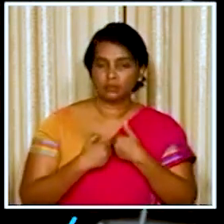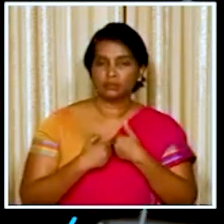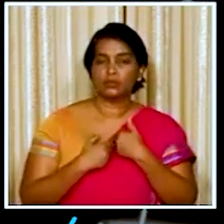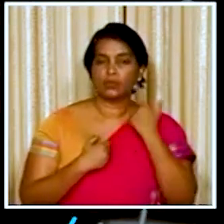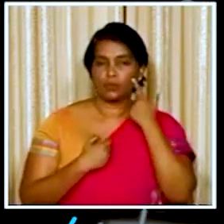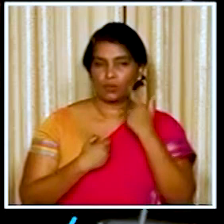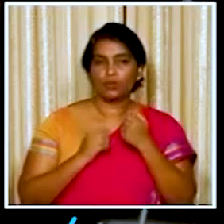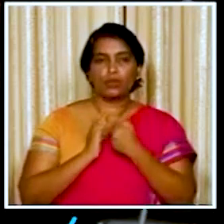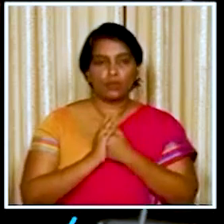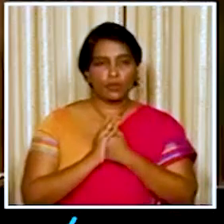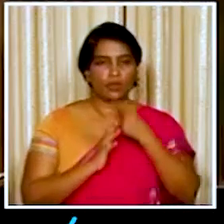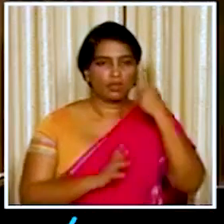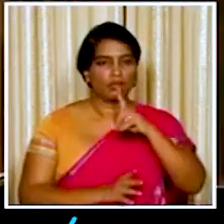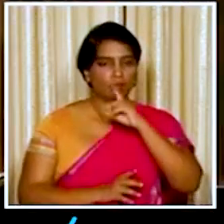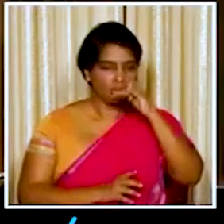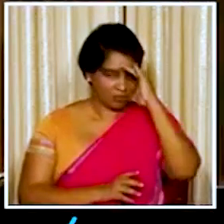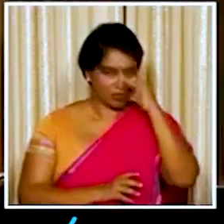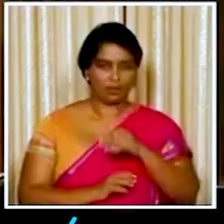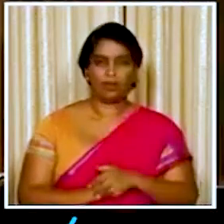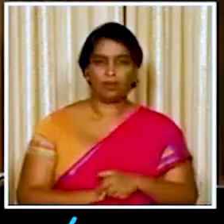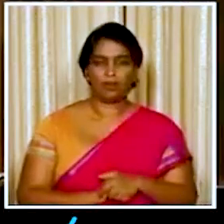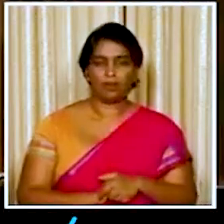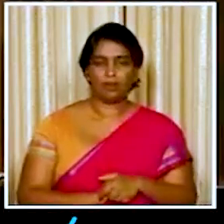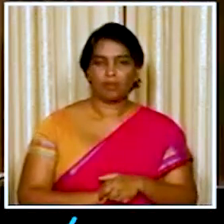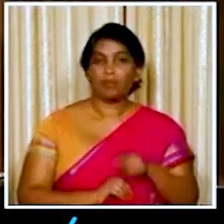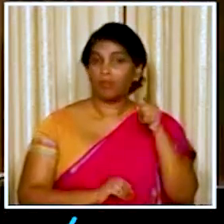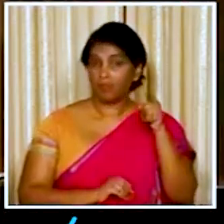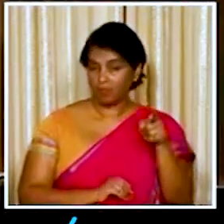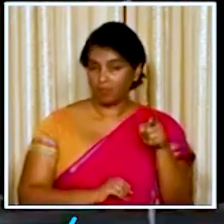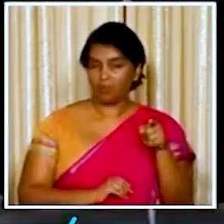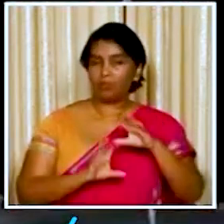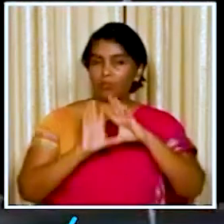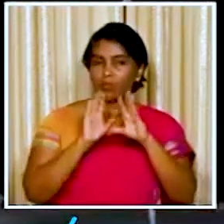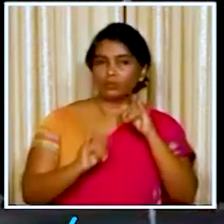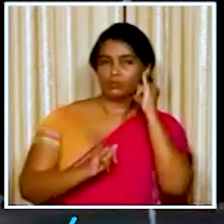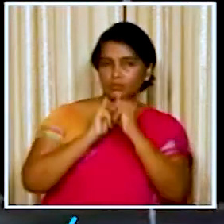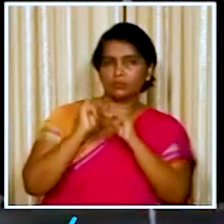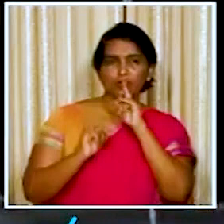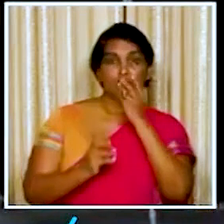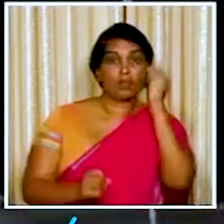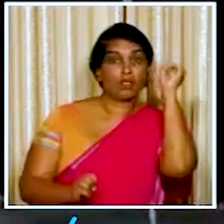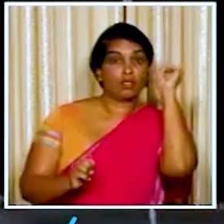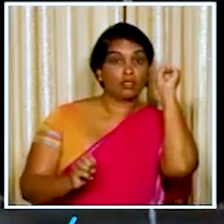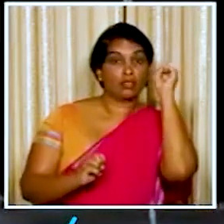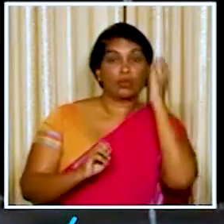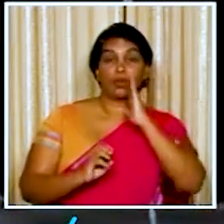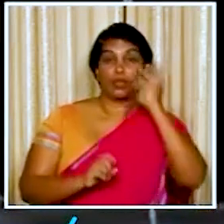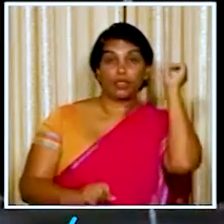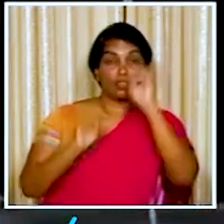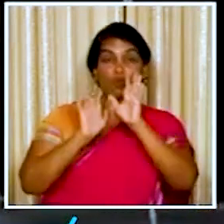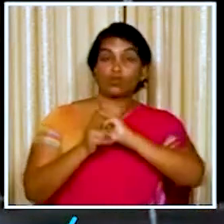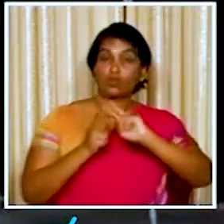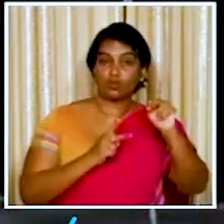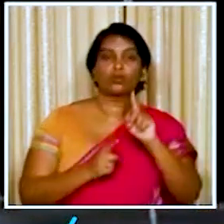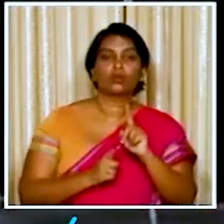කරමින් කරු නියෝජ්‍ය කතානායකතුමනි මෙතුමා මේ පොදුවේ චෝදනාවක් කරනවා සල්ලි විදේශ ප්‍රේෂණය එවන්න එපා